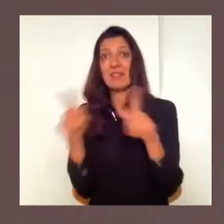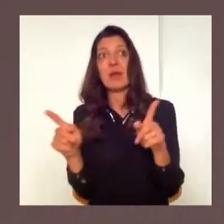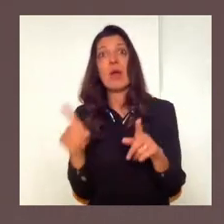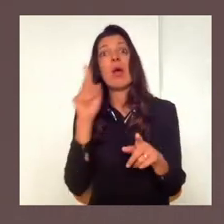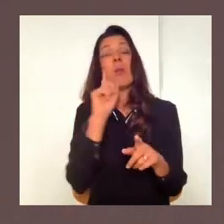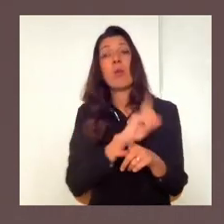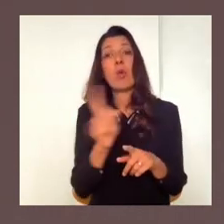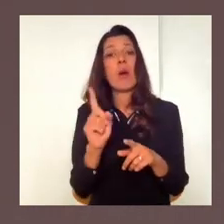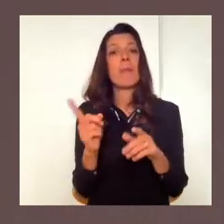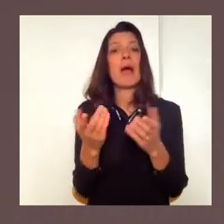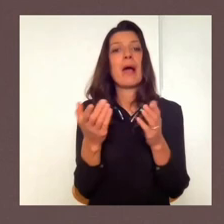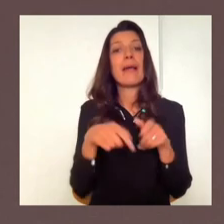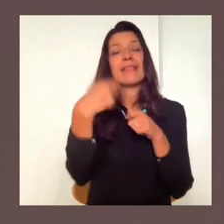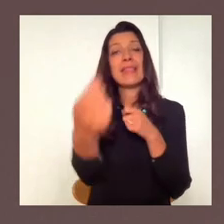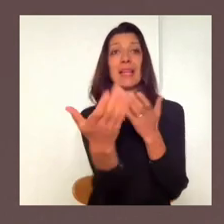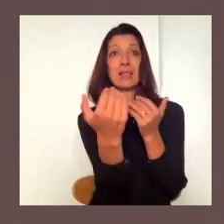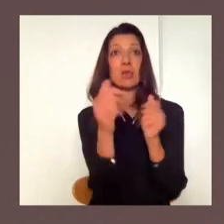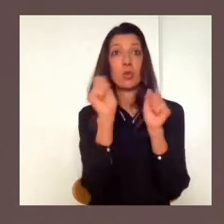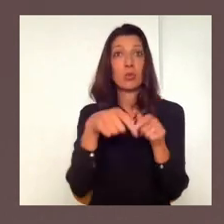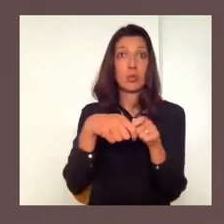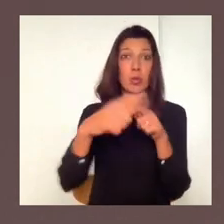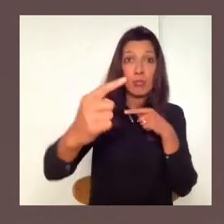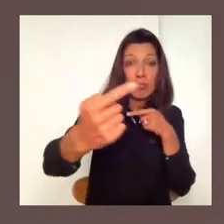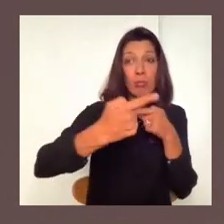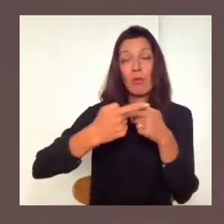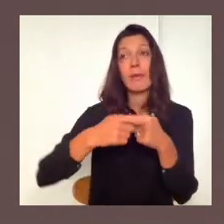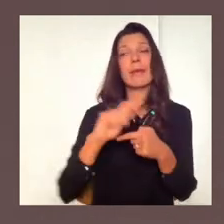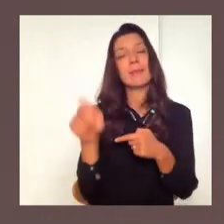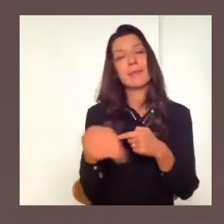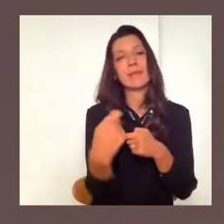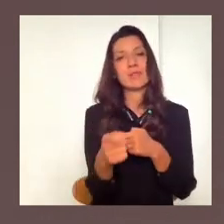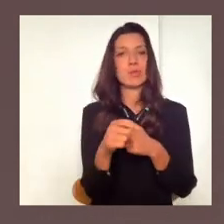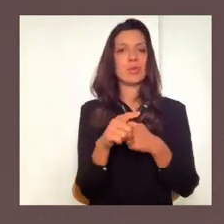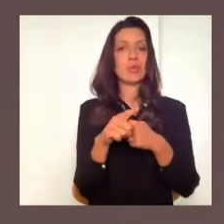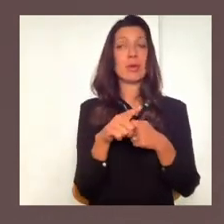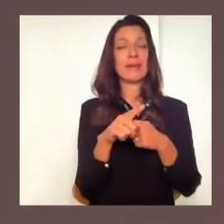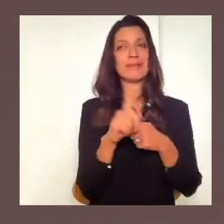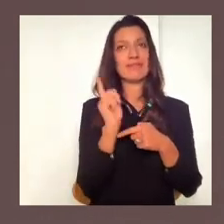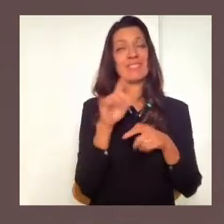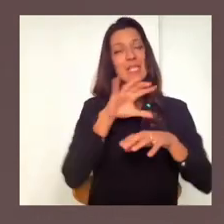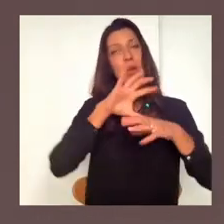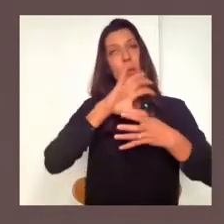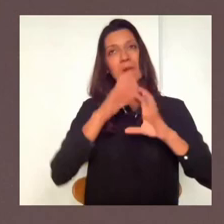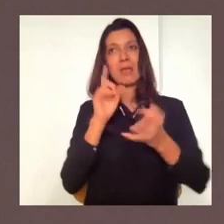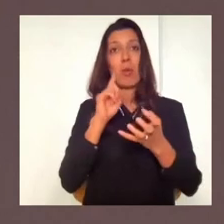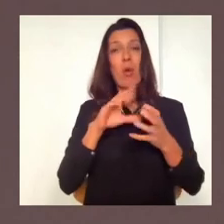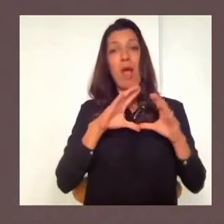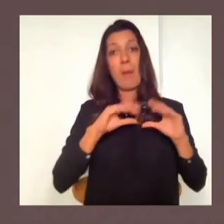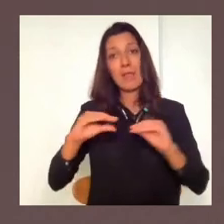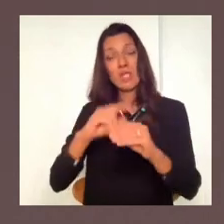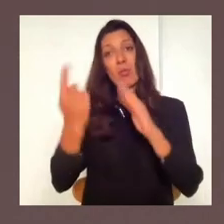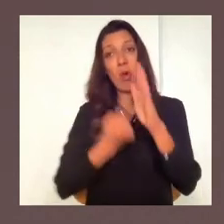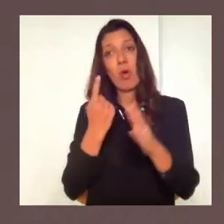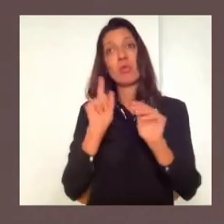d'attente, même si au niveau structurel, c'est quand même compliqué parce qu'il faut réaménager, il faut prendre le temps de pouvoir mettre